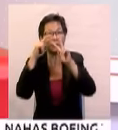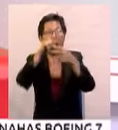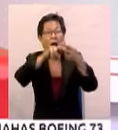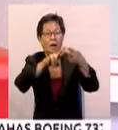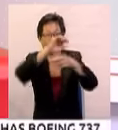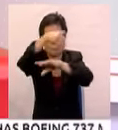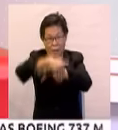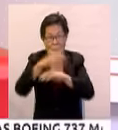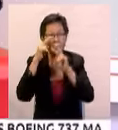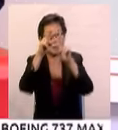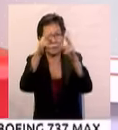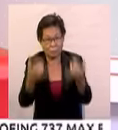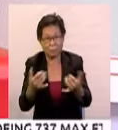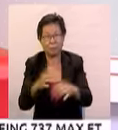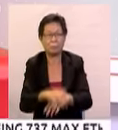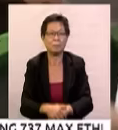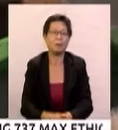hashtag malam ini.